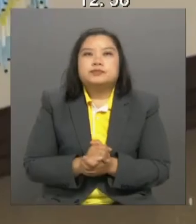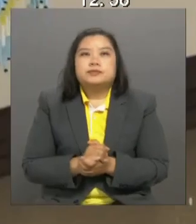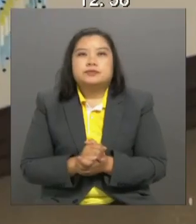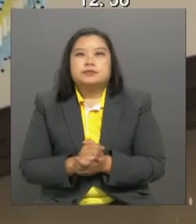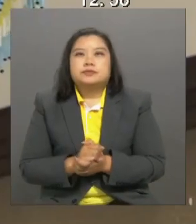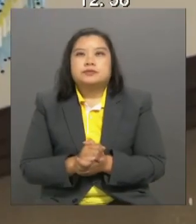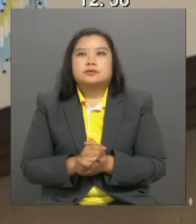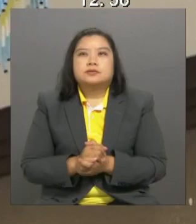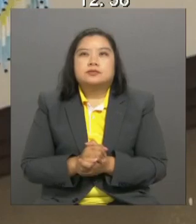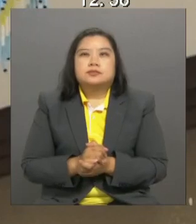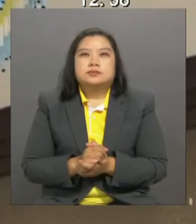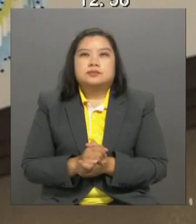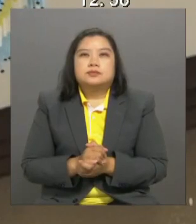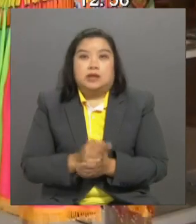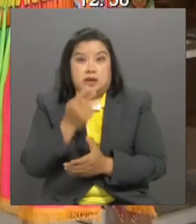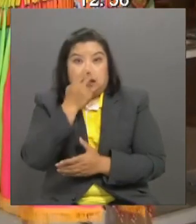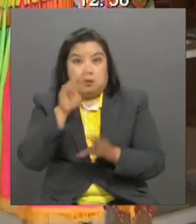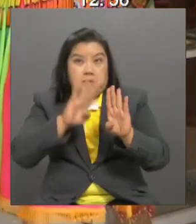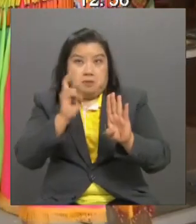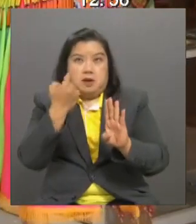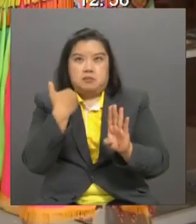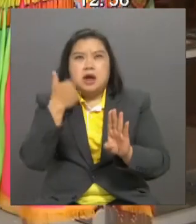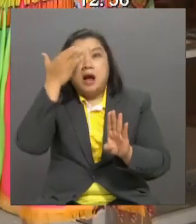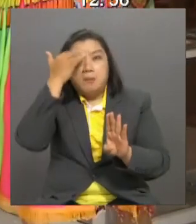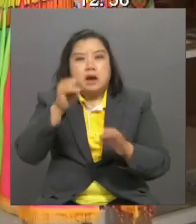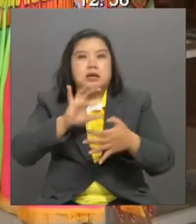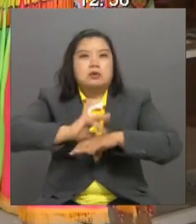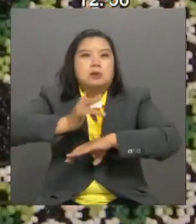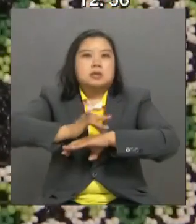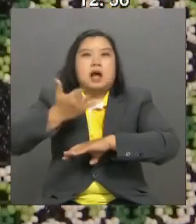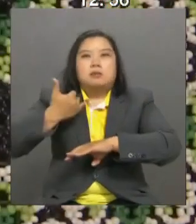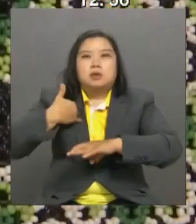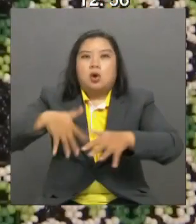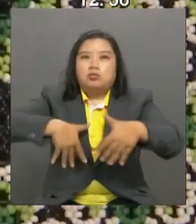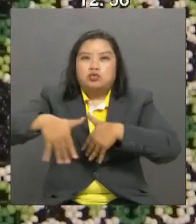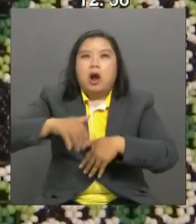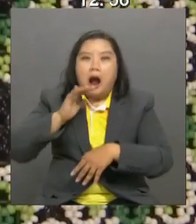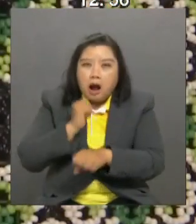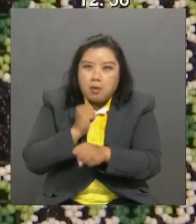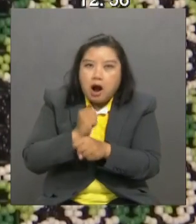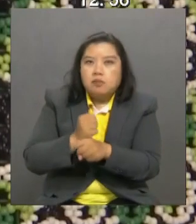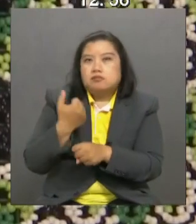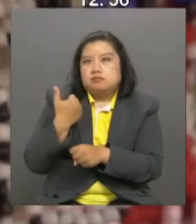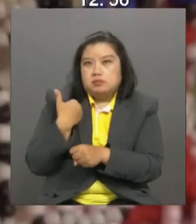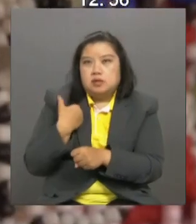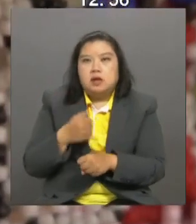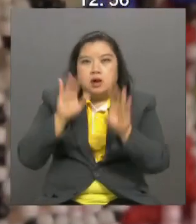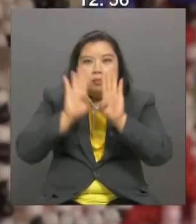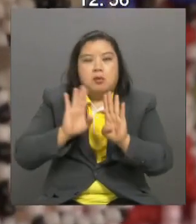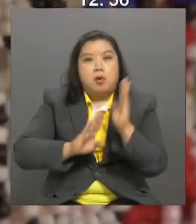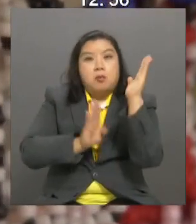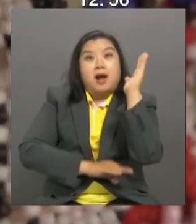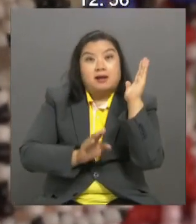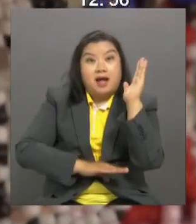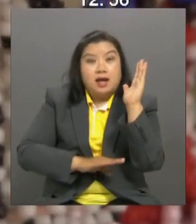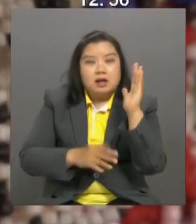ผลิตภัณฑ์มีรูปแบบที่แปลกใหม่โดยนำวัสดุธรรมชาติในท้องถิ่นมาผสมผสานกับลูกปัดมโนราออกแบบเป็น